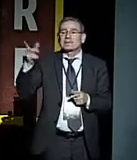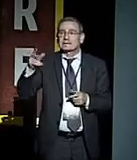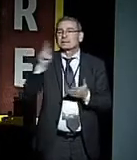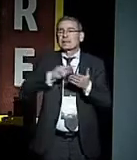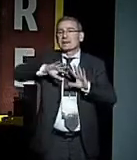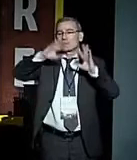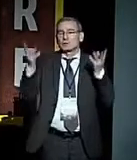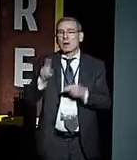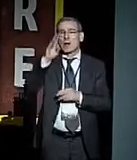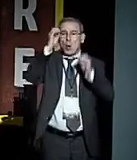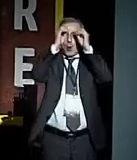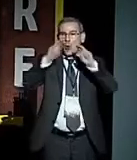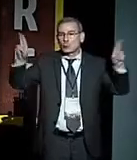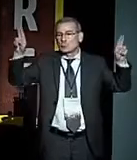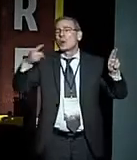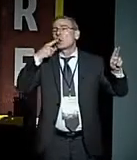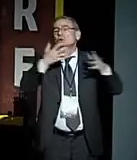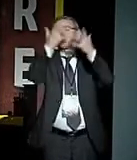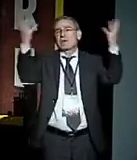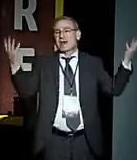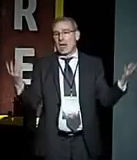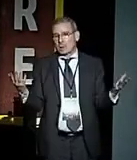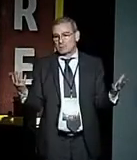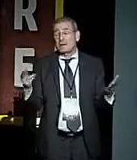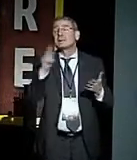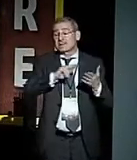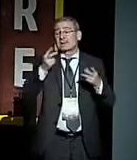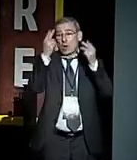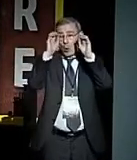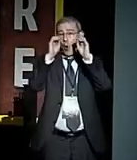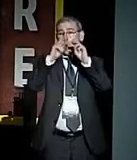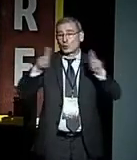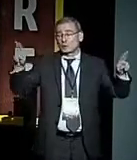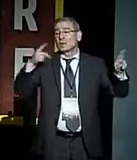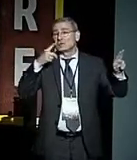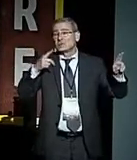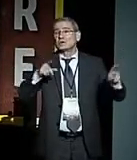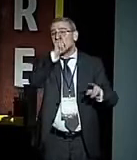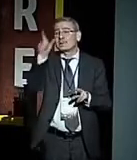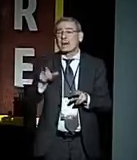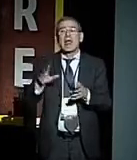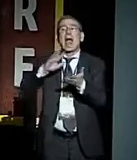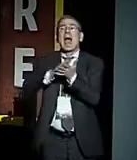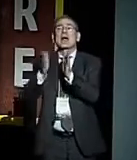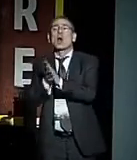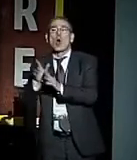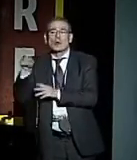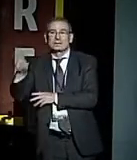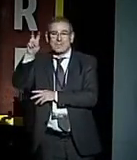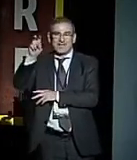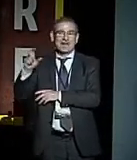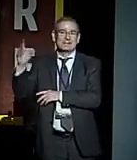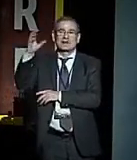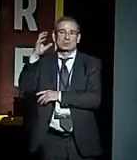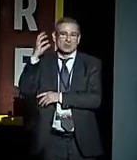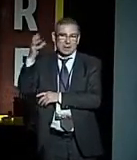Nazioni Unite. Sempre il segretario generale delle Nazioni Unite chiede all'Italia di non rinnovare quegli accordi il 20 gennaio, e l'Italia